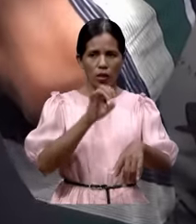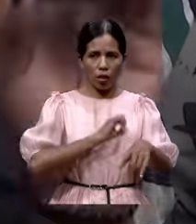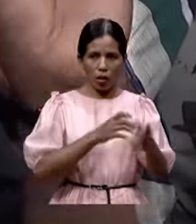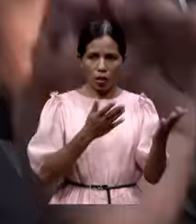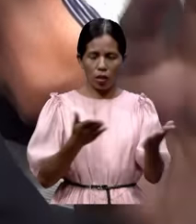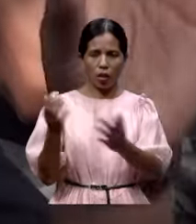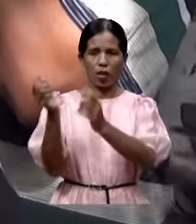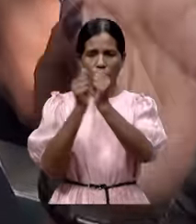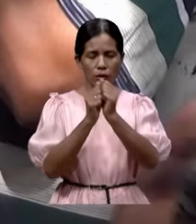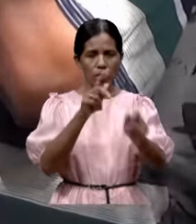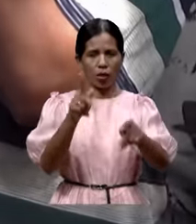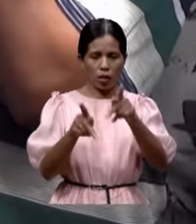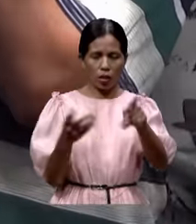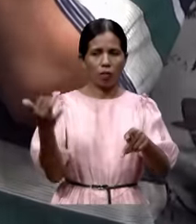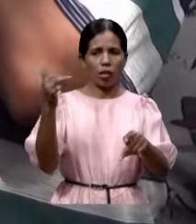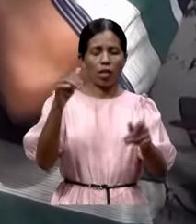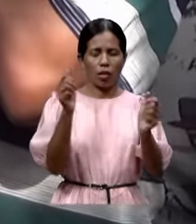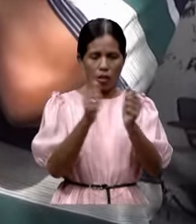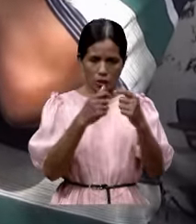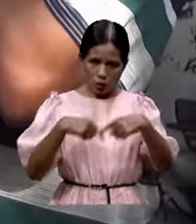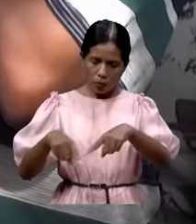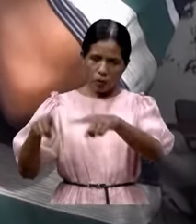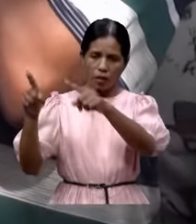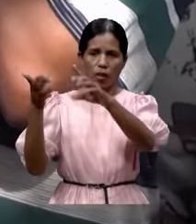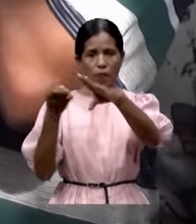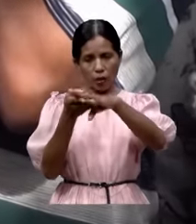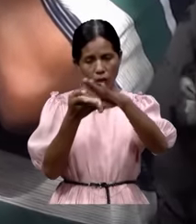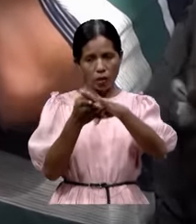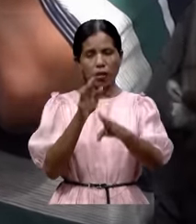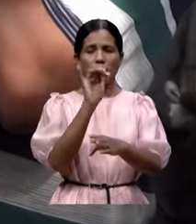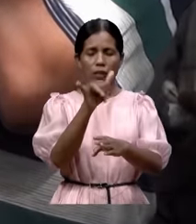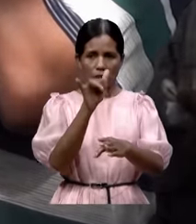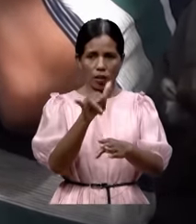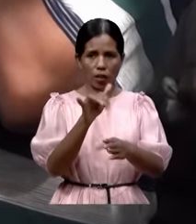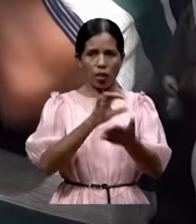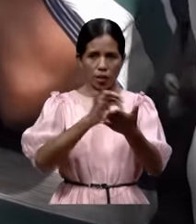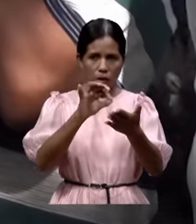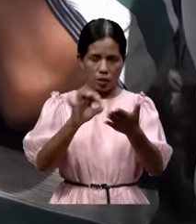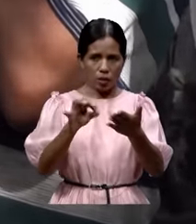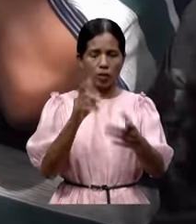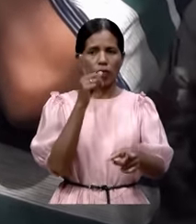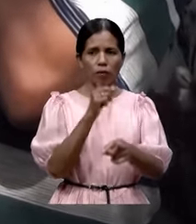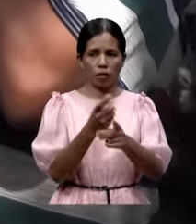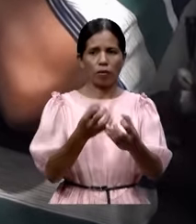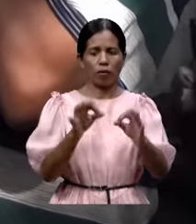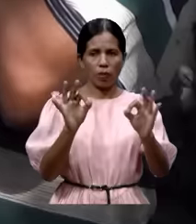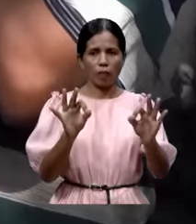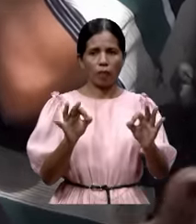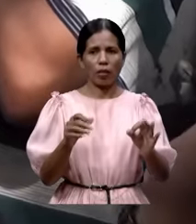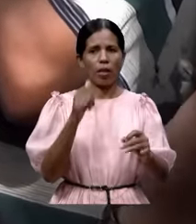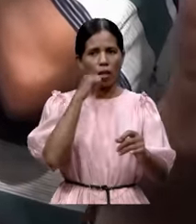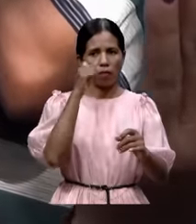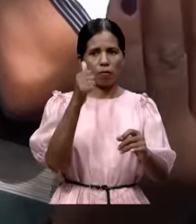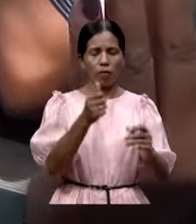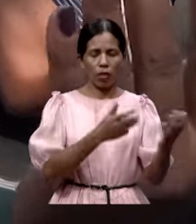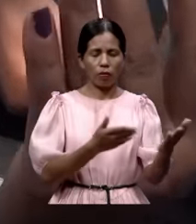kompanya komunidade afetado ron singene tohen ba pro sira aceita temos sina temos aceita sa un otro e pronto abam bele